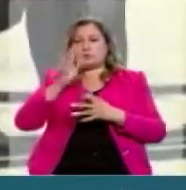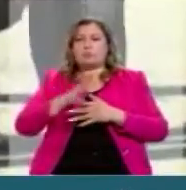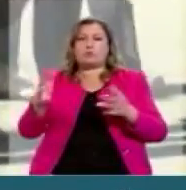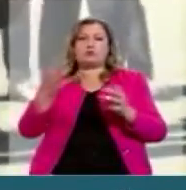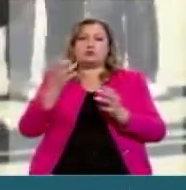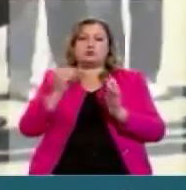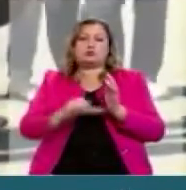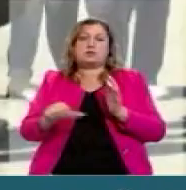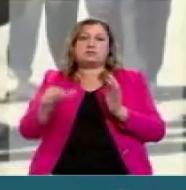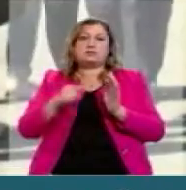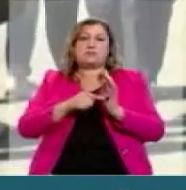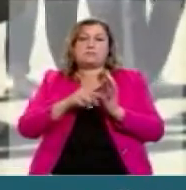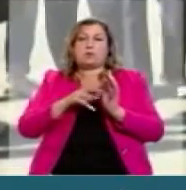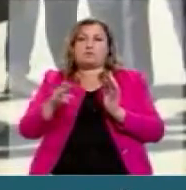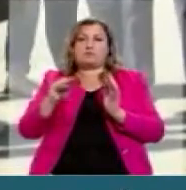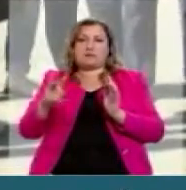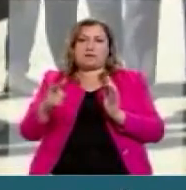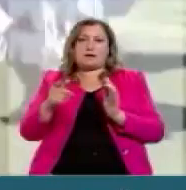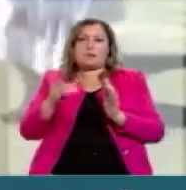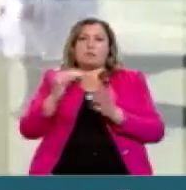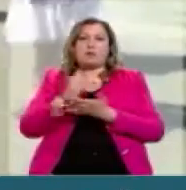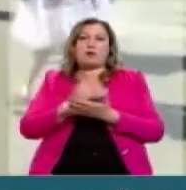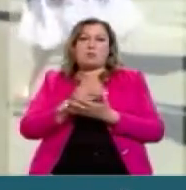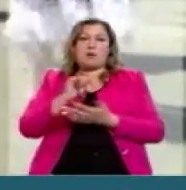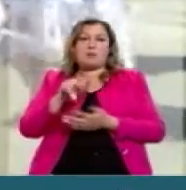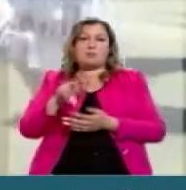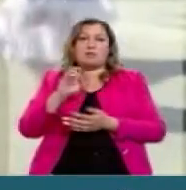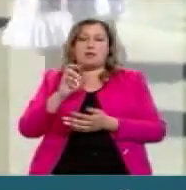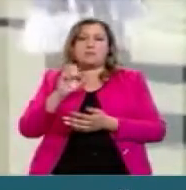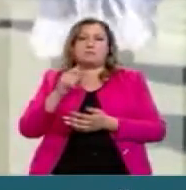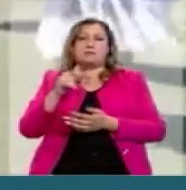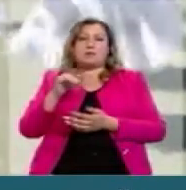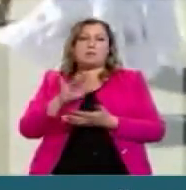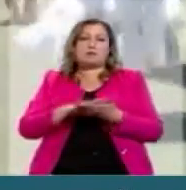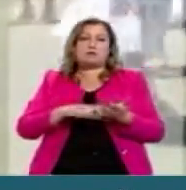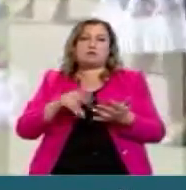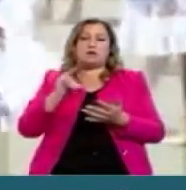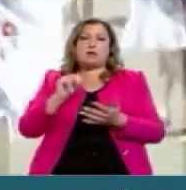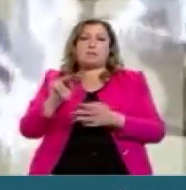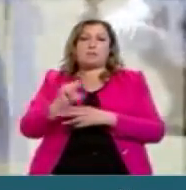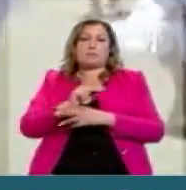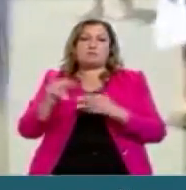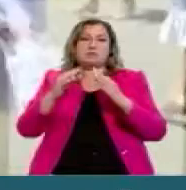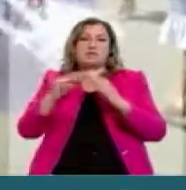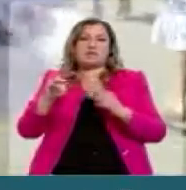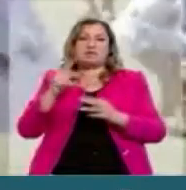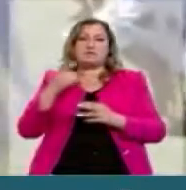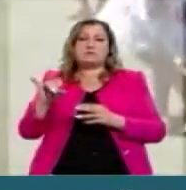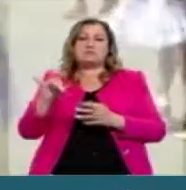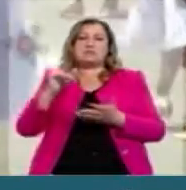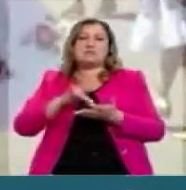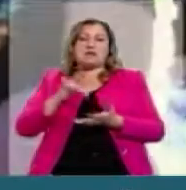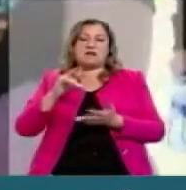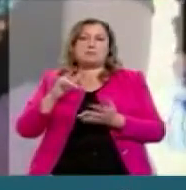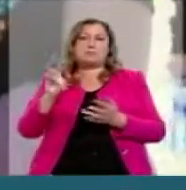более 467 миллионов тенге. В рамках программы «Аул-Ель» для СГ продолжается капитальный ремонт здания Денисовской